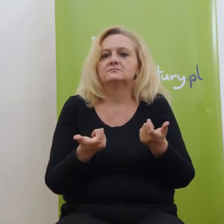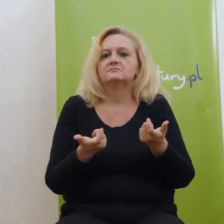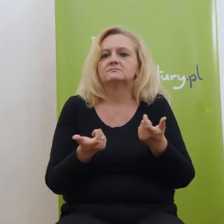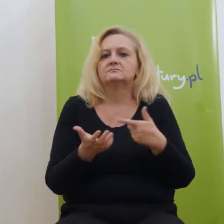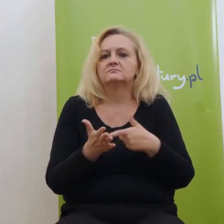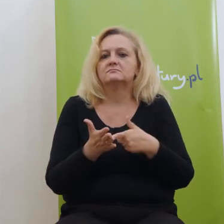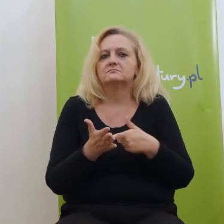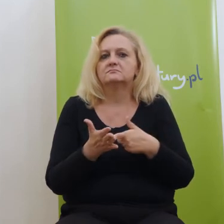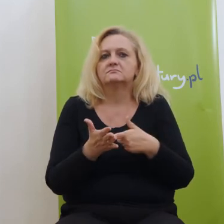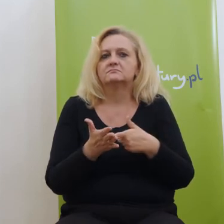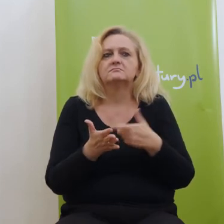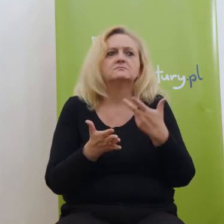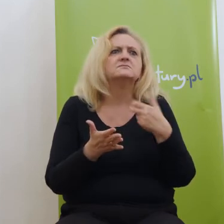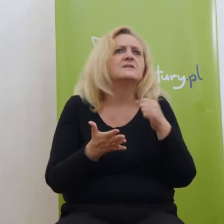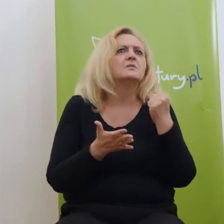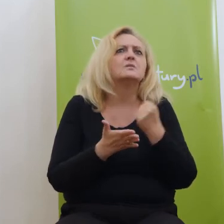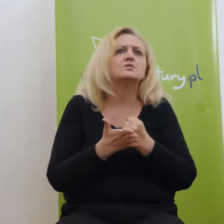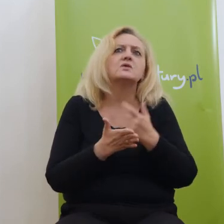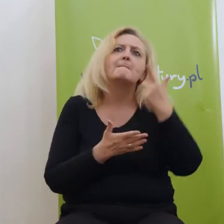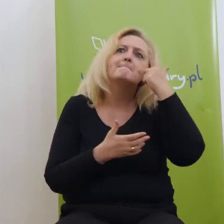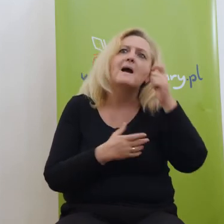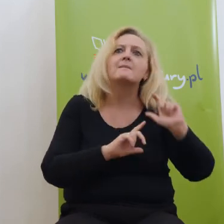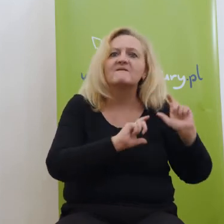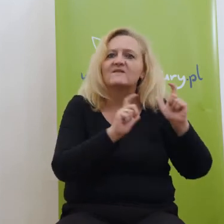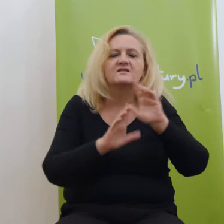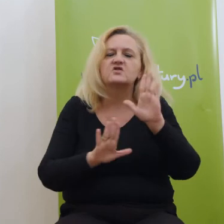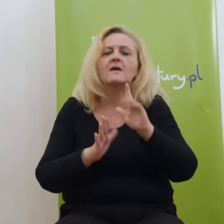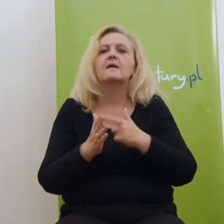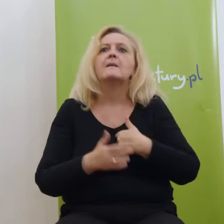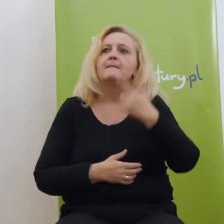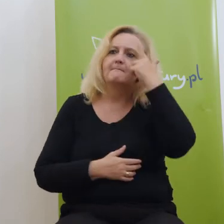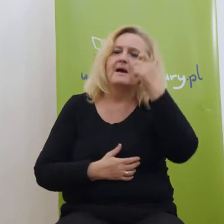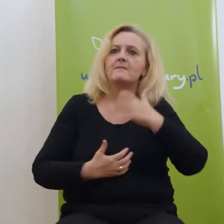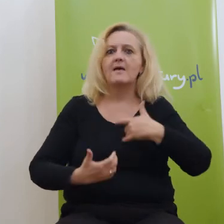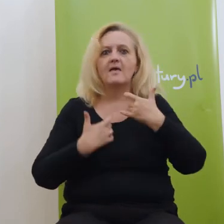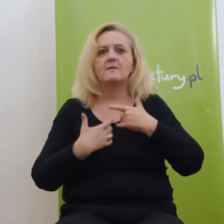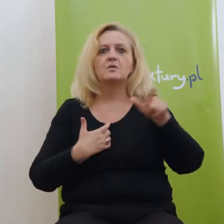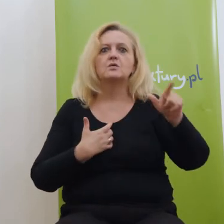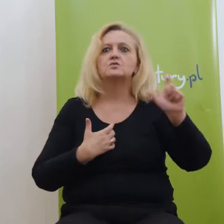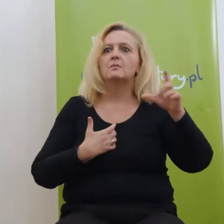to, że niekoniecznie chodziło mi o pamięć jakichś wydarzeń, tylko o pamięć naszych emocji z tym związanych.